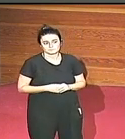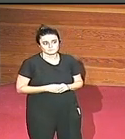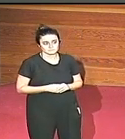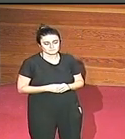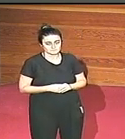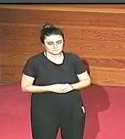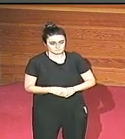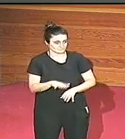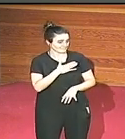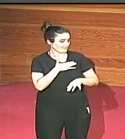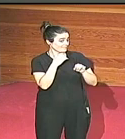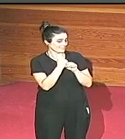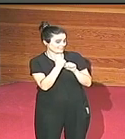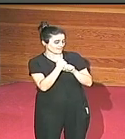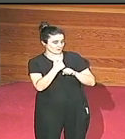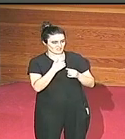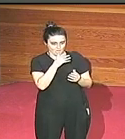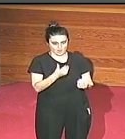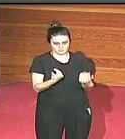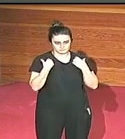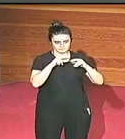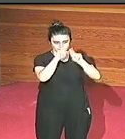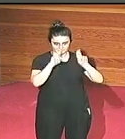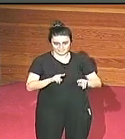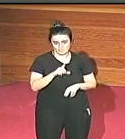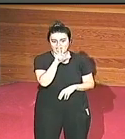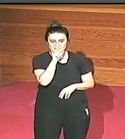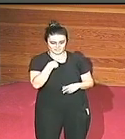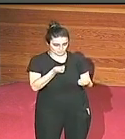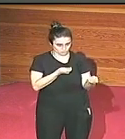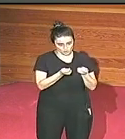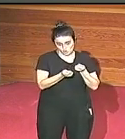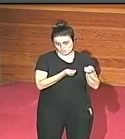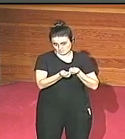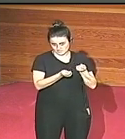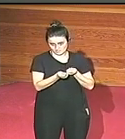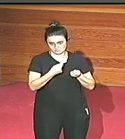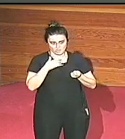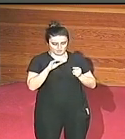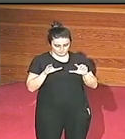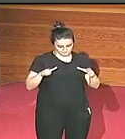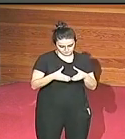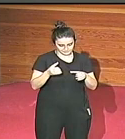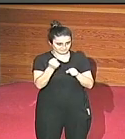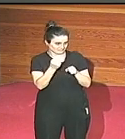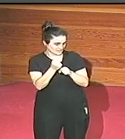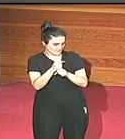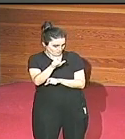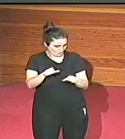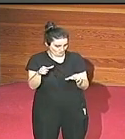daukadan lanagatik, EITB-en nazioarteko gaien koordinatzaile naiz, ni badukat lantalde bat, eta nire lantaldea